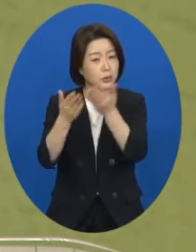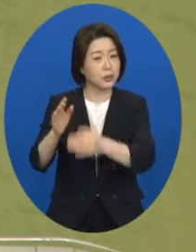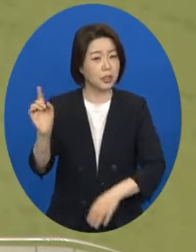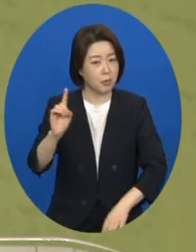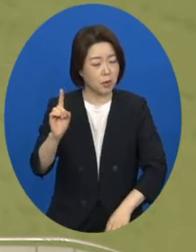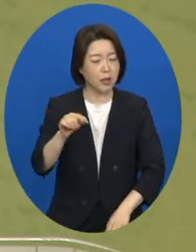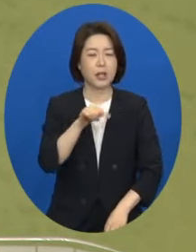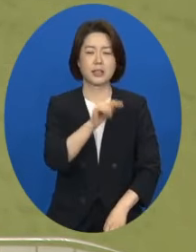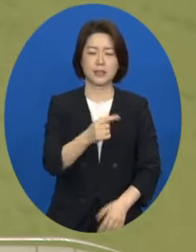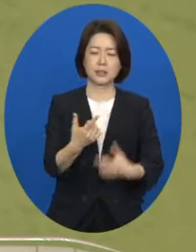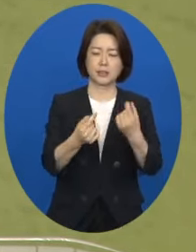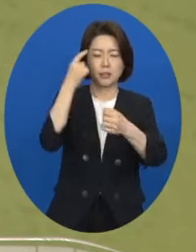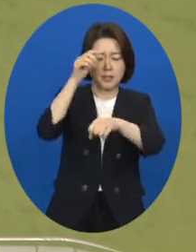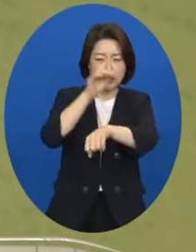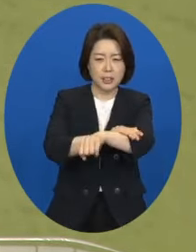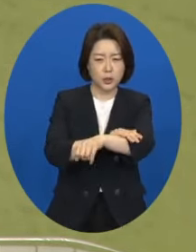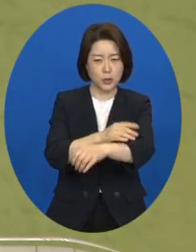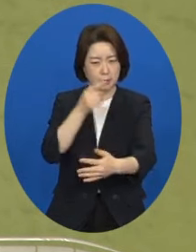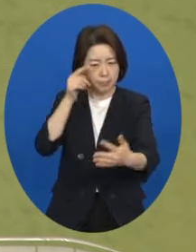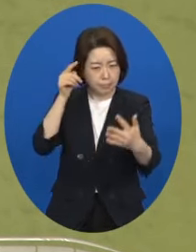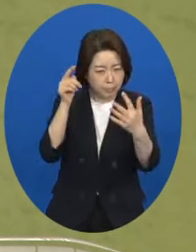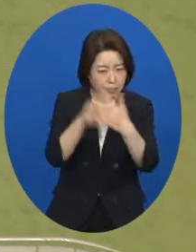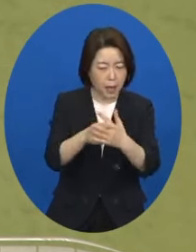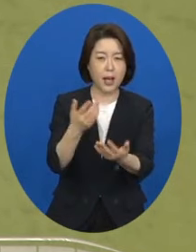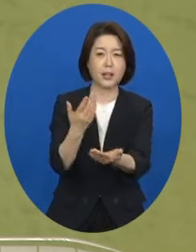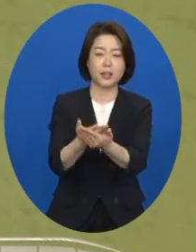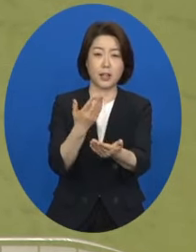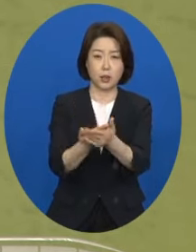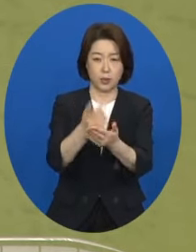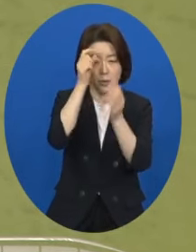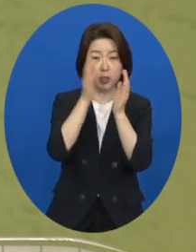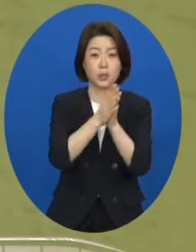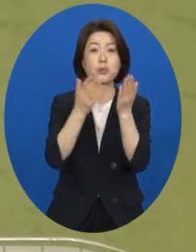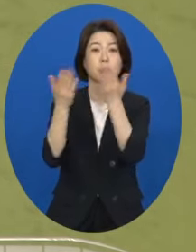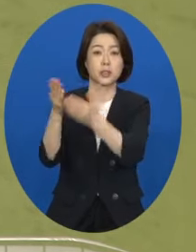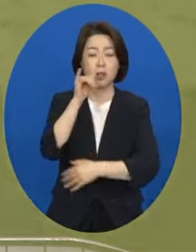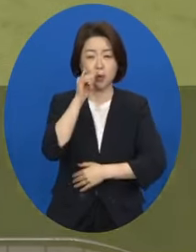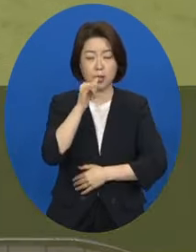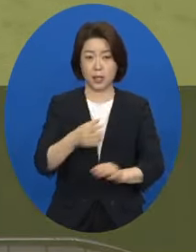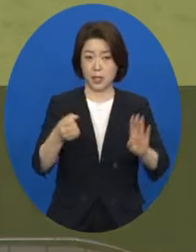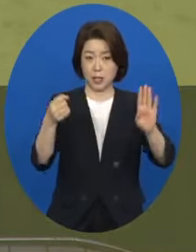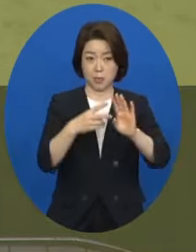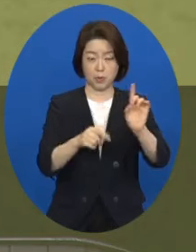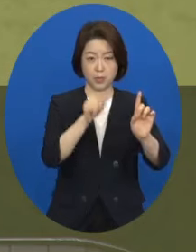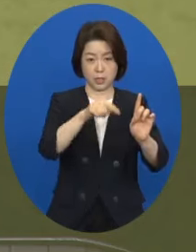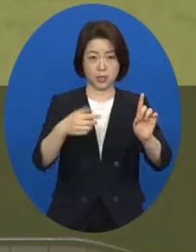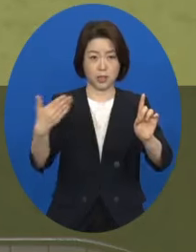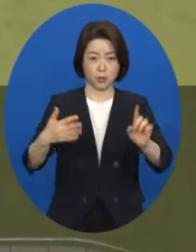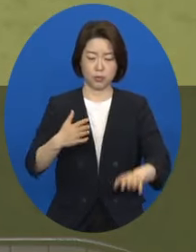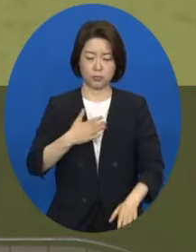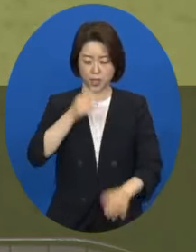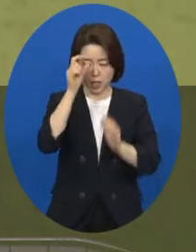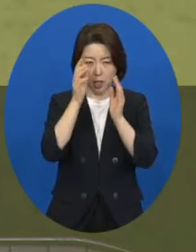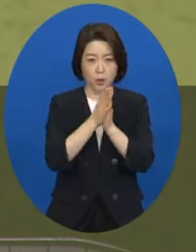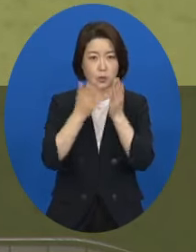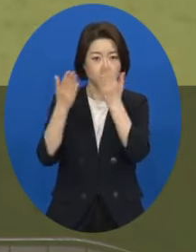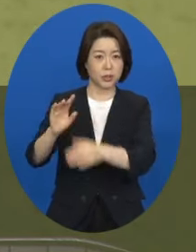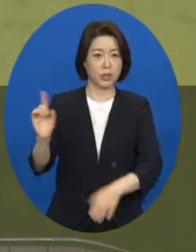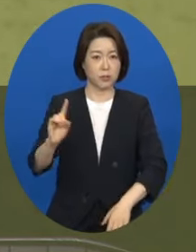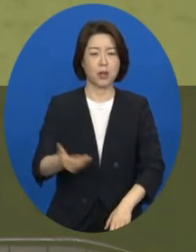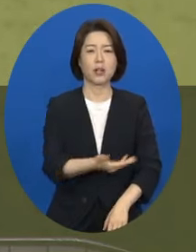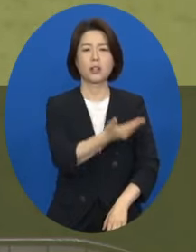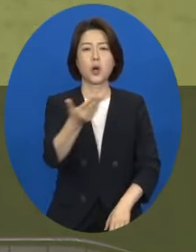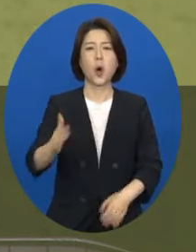지혜와 통찰력을 달라고 성도들을 위해서 기도를 합니다. 빌립보서 1장 9절이죠 내가 기도하는 것은 여러분의 사랑이 지식과